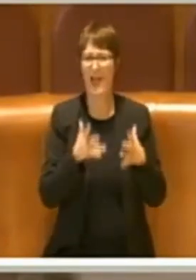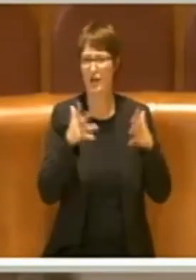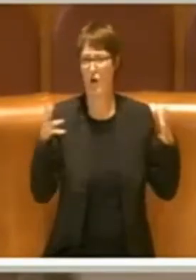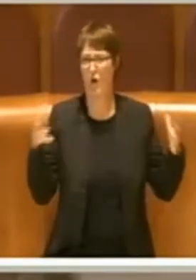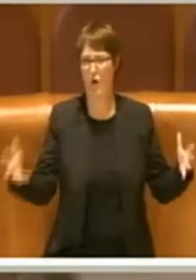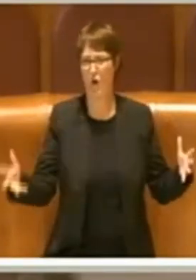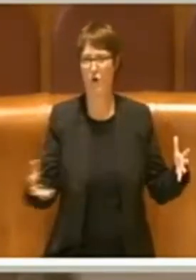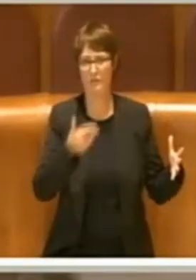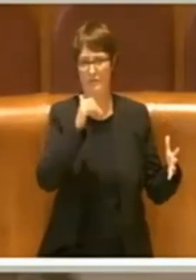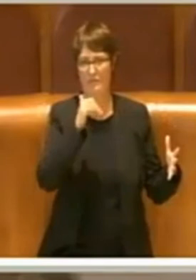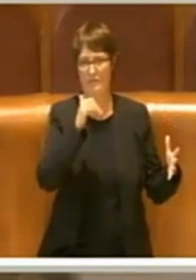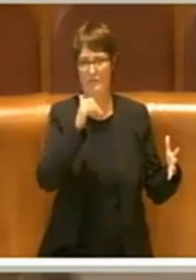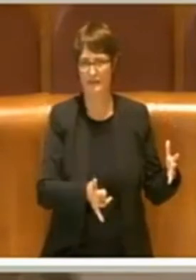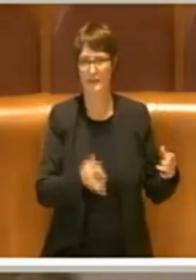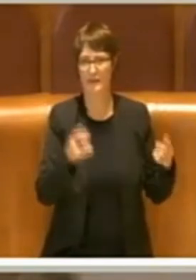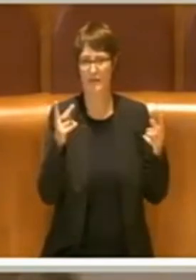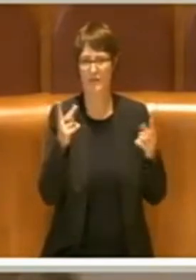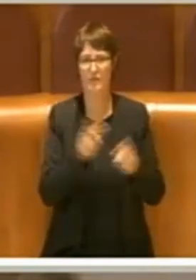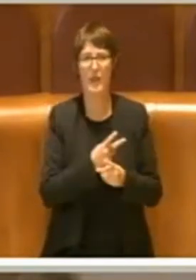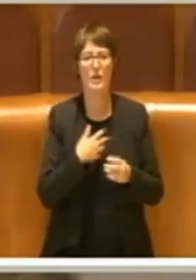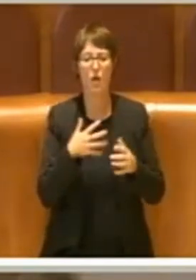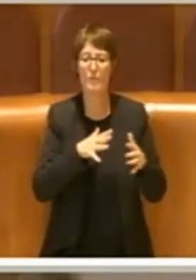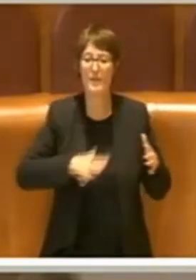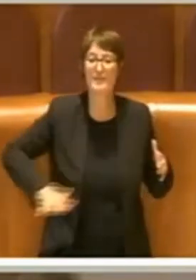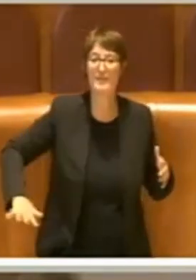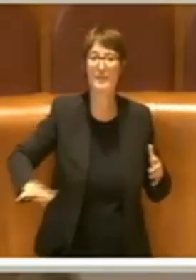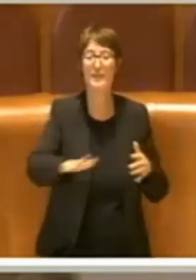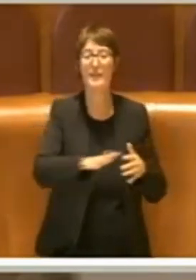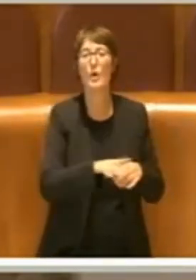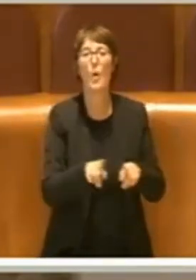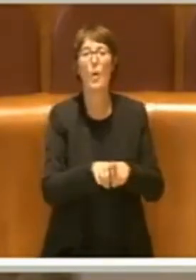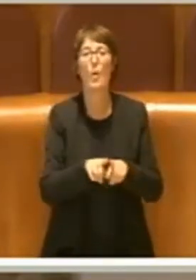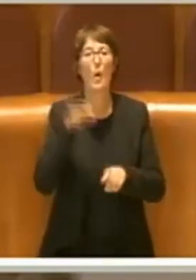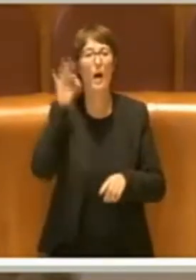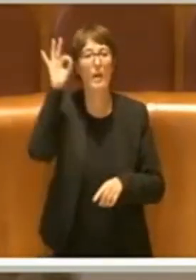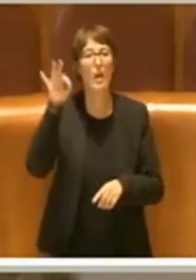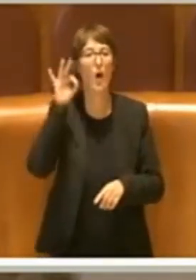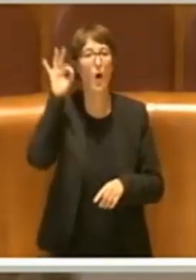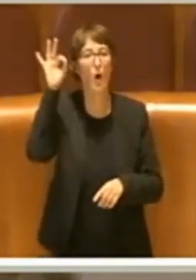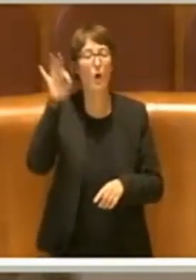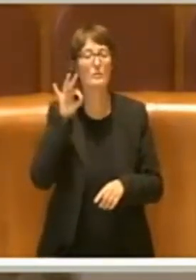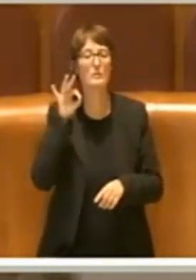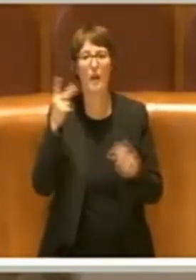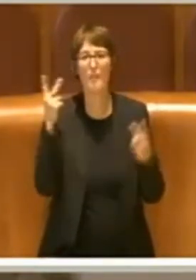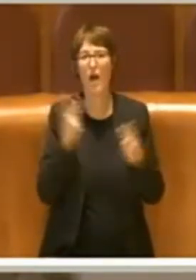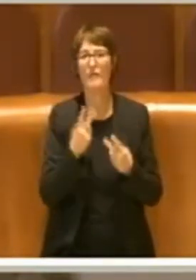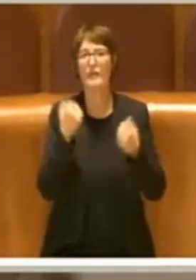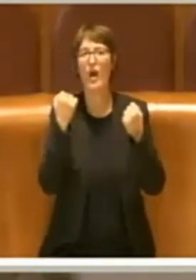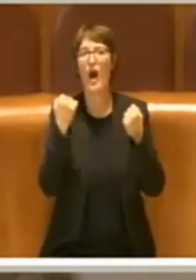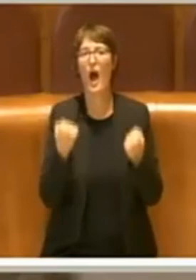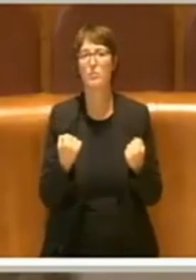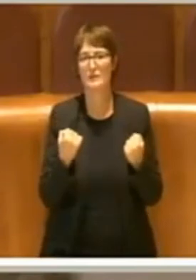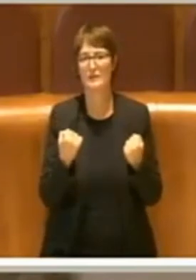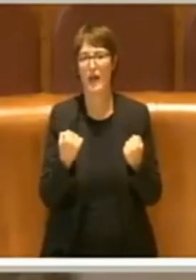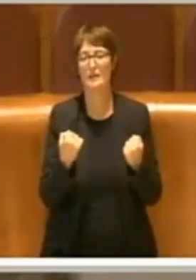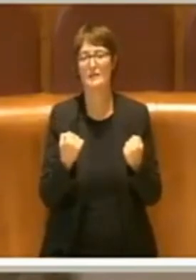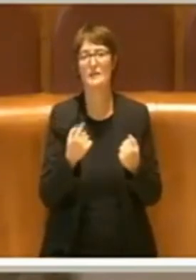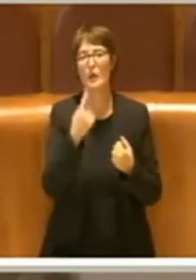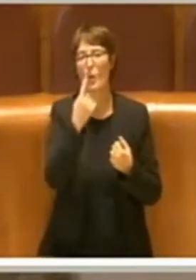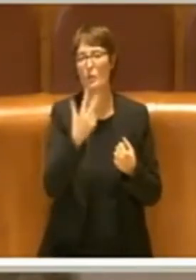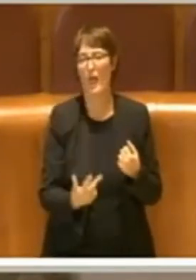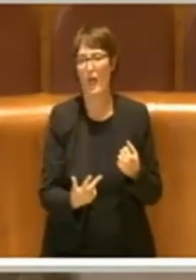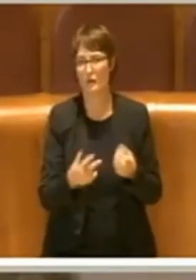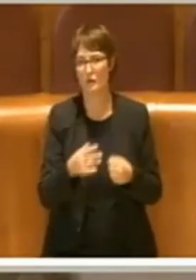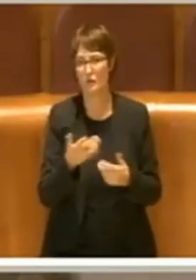per estensione è pari alla città di Londra, ma con un terzo della popolazione, quindi molto più difficile da servire anche con il trasporto